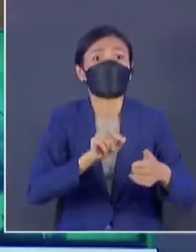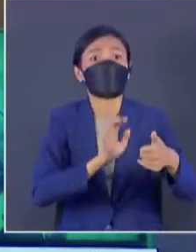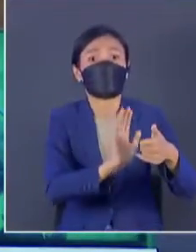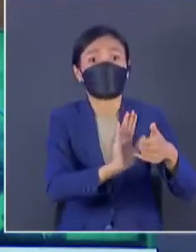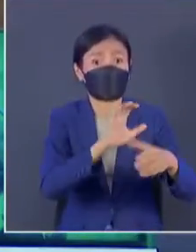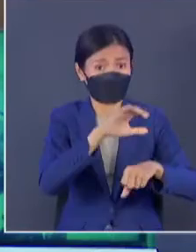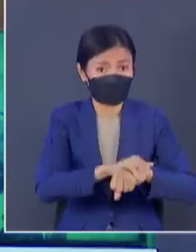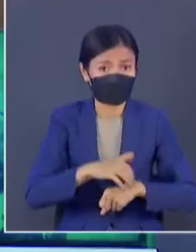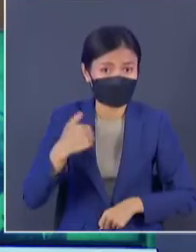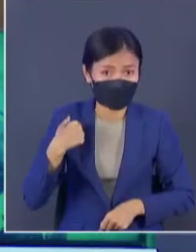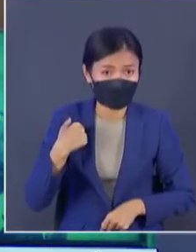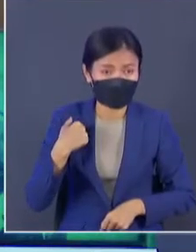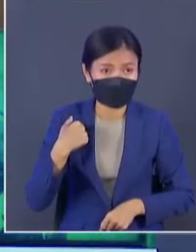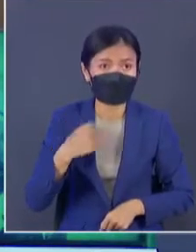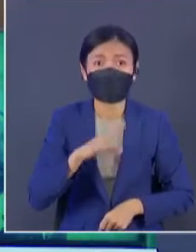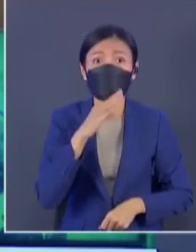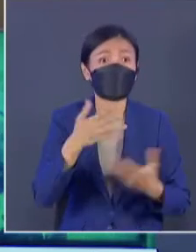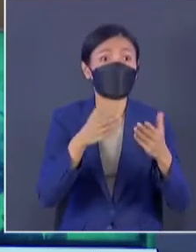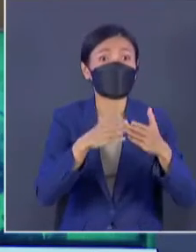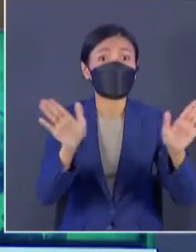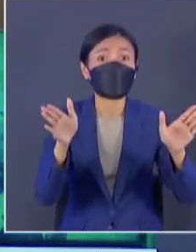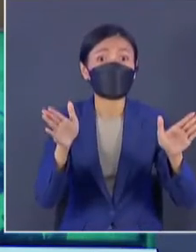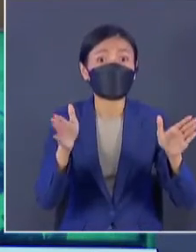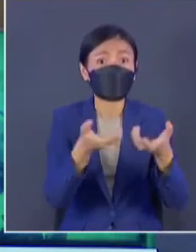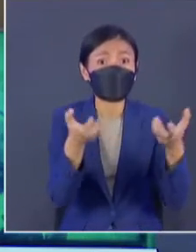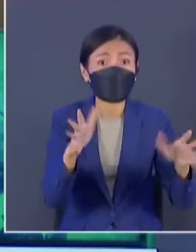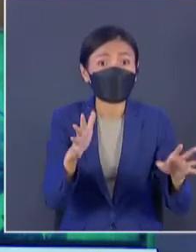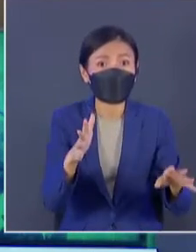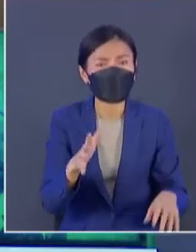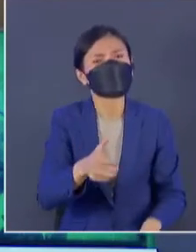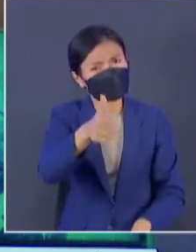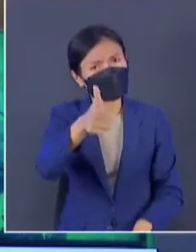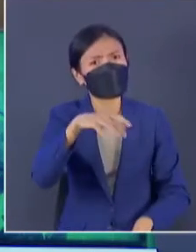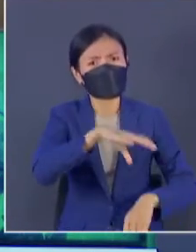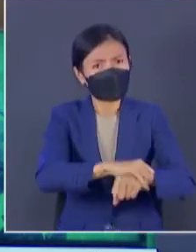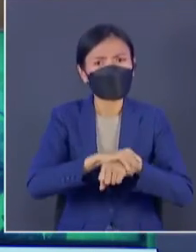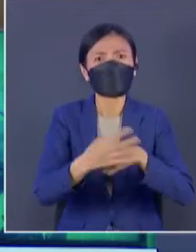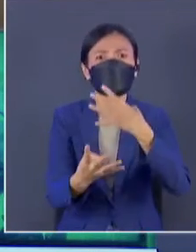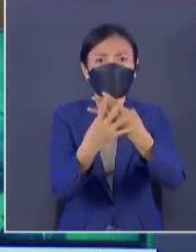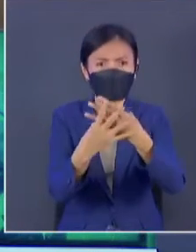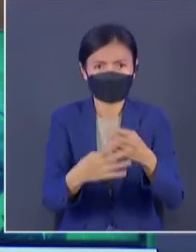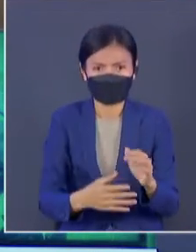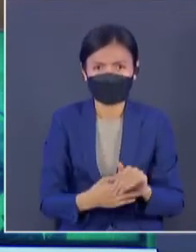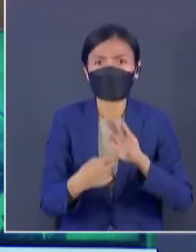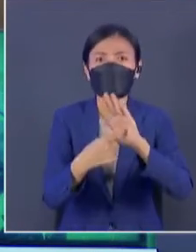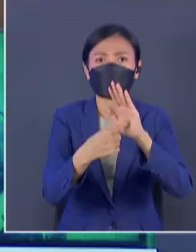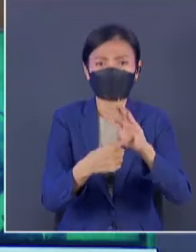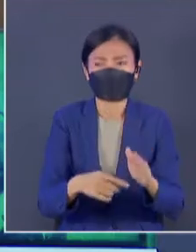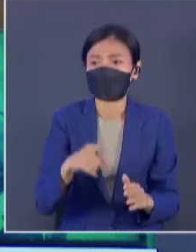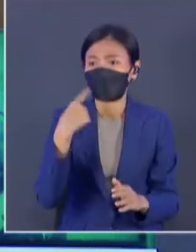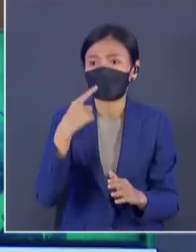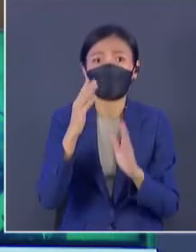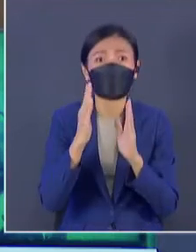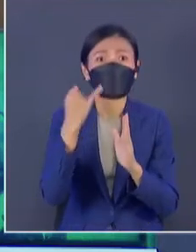แม้ว่าบอกว่าจะเลิกลากันไปยิ่งเลิกลายิ่งดีสิครับจับเข้าคุกให้เห็นเป็นตัวอย่างแบบนี้แหละเอาให้เห็นเลยว่าคนทำผิดกฎหมาย